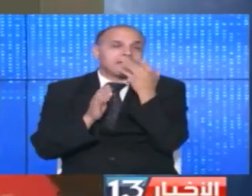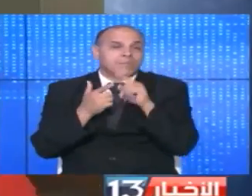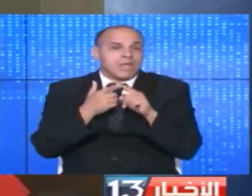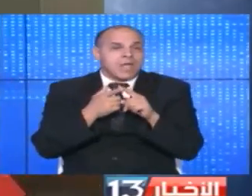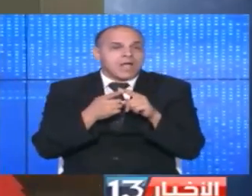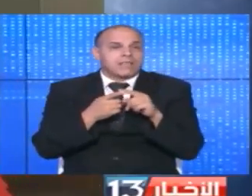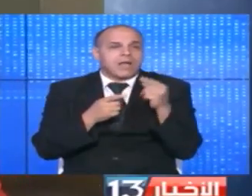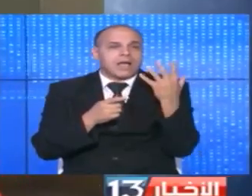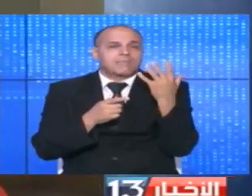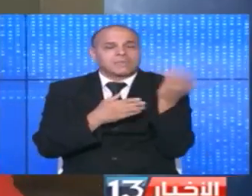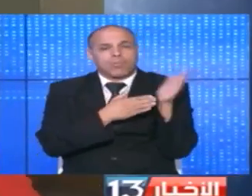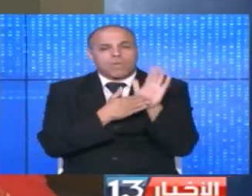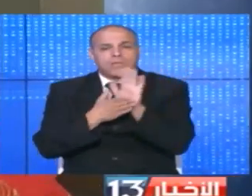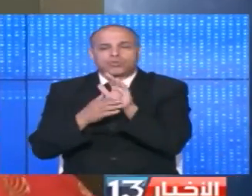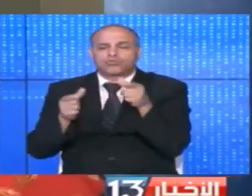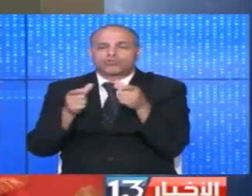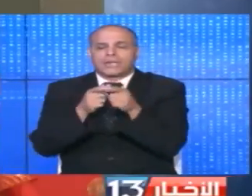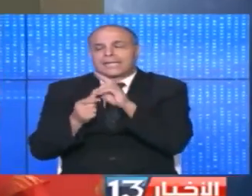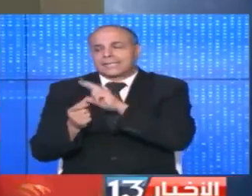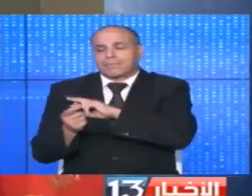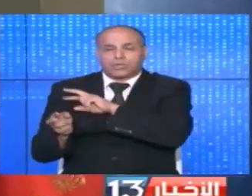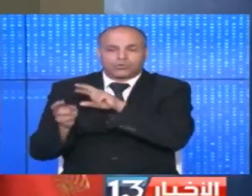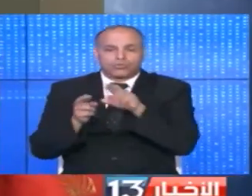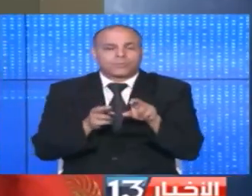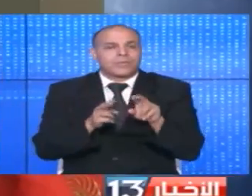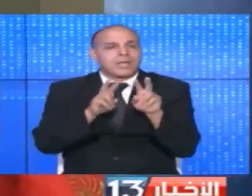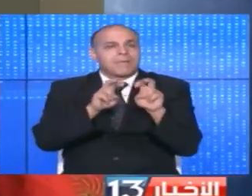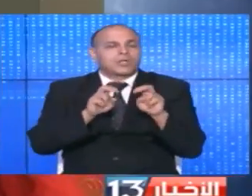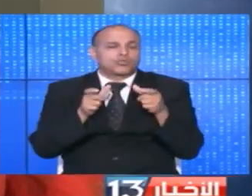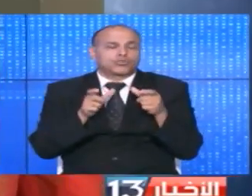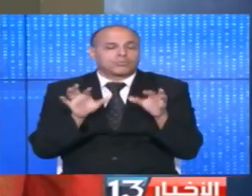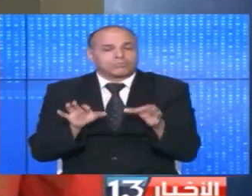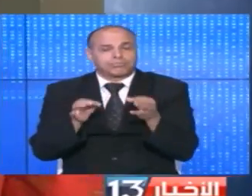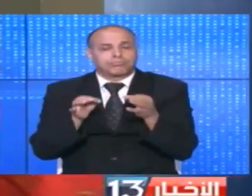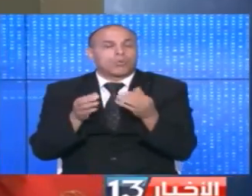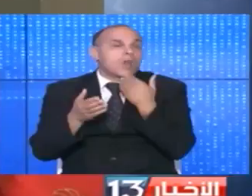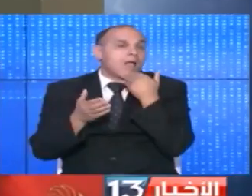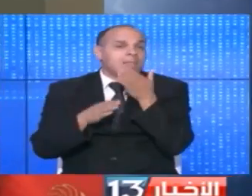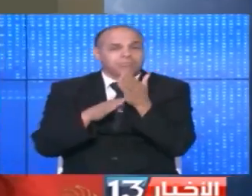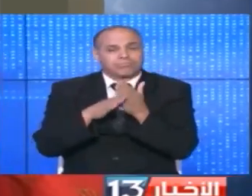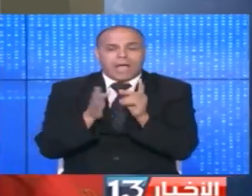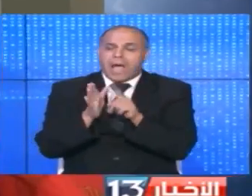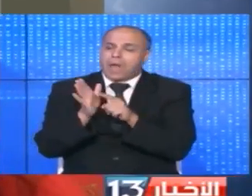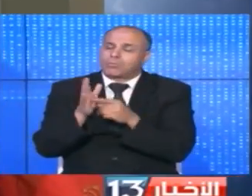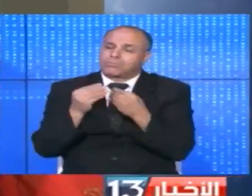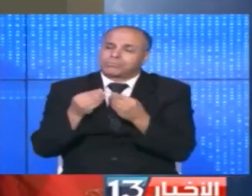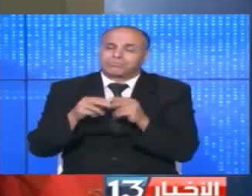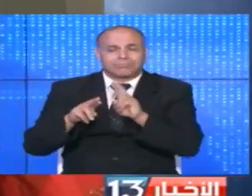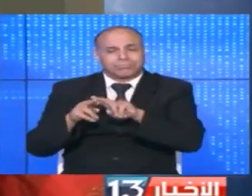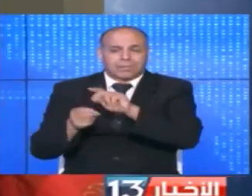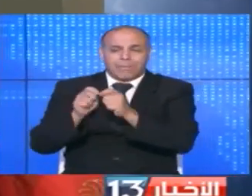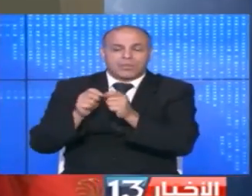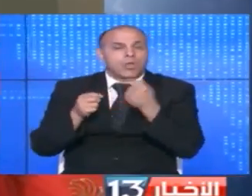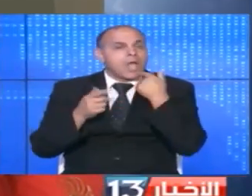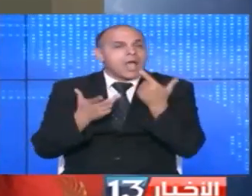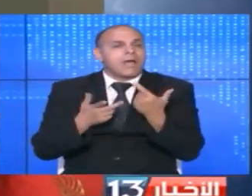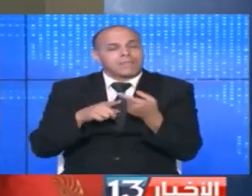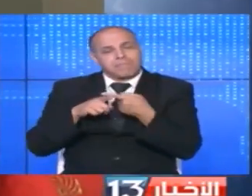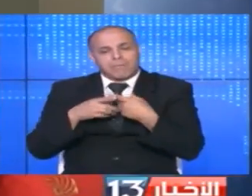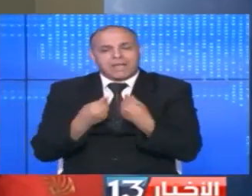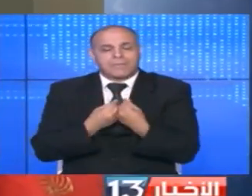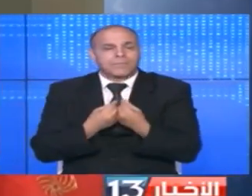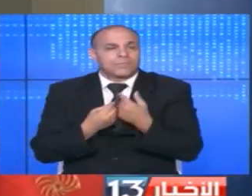خمسه ممثلين عن شركه التامين للتباحث ايجاد ارضيه تشريعيه تعديليه مشتركه